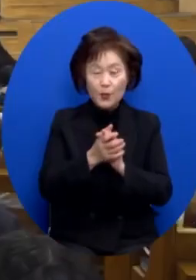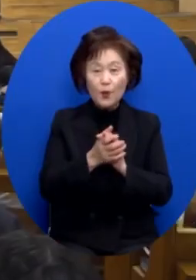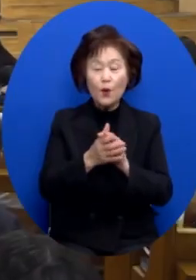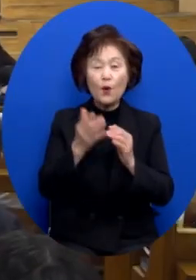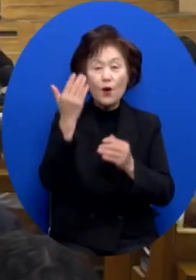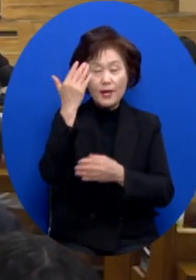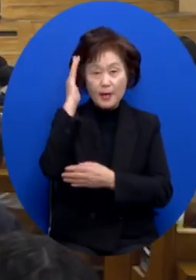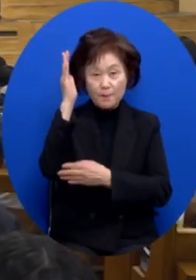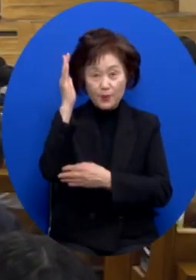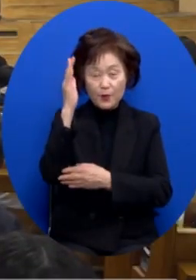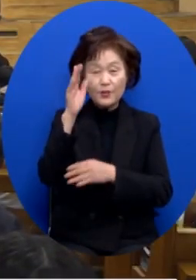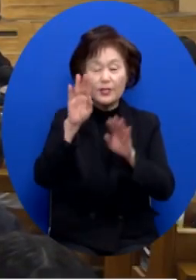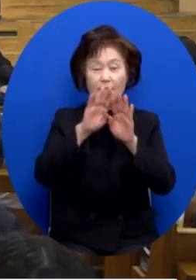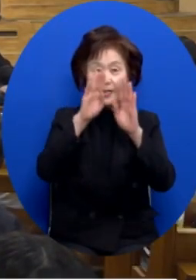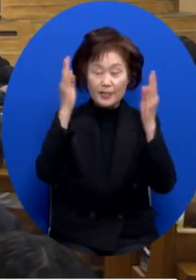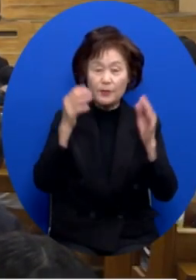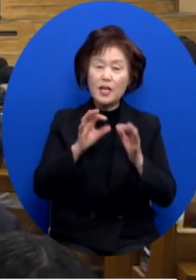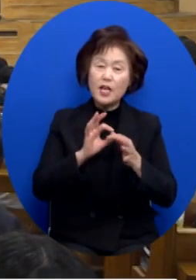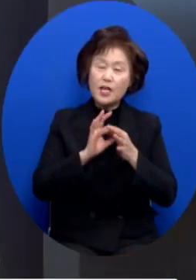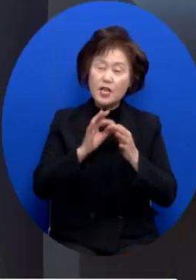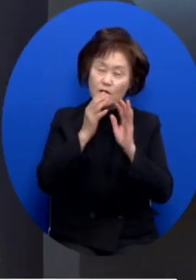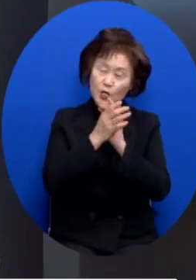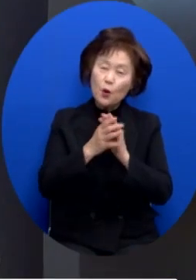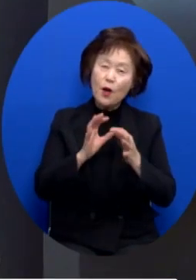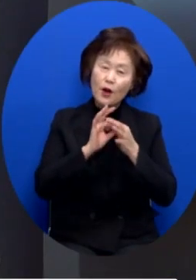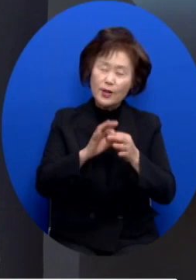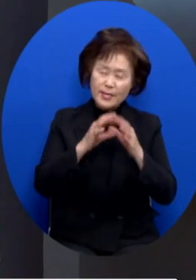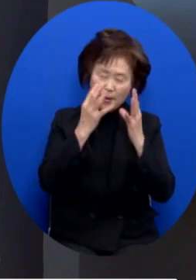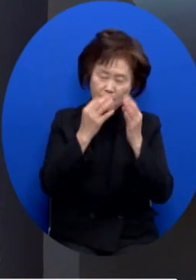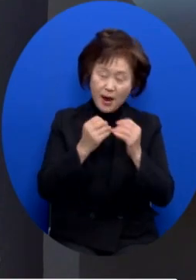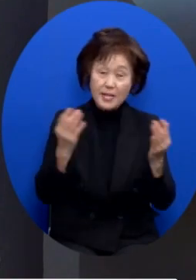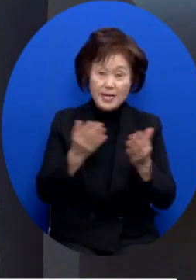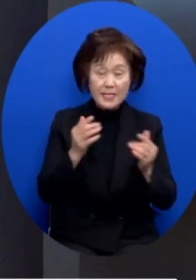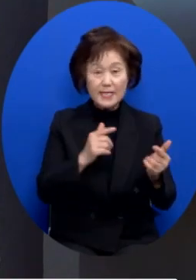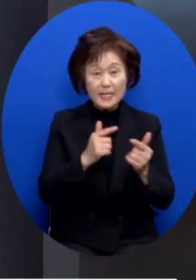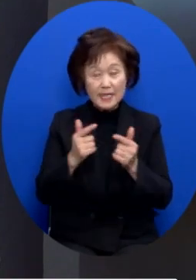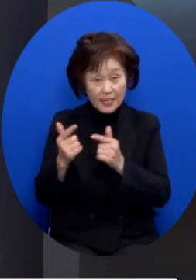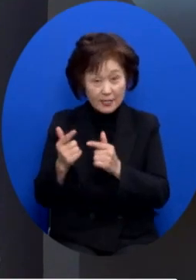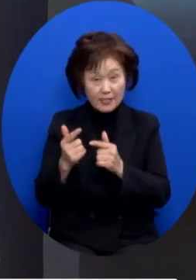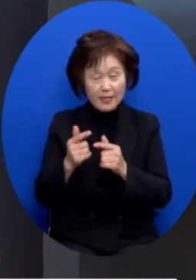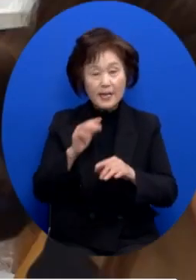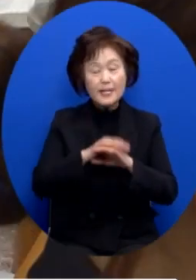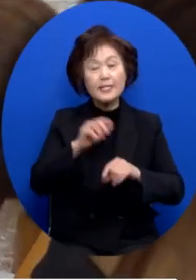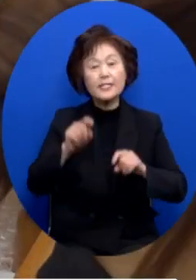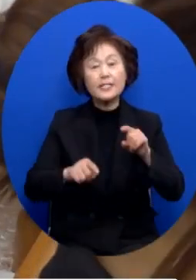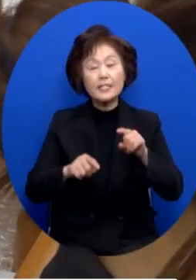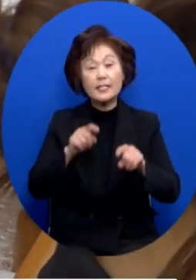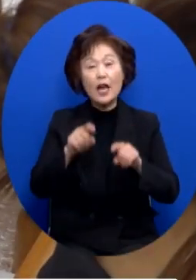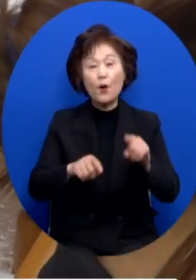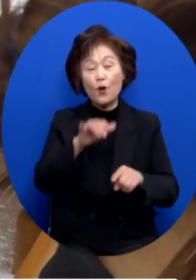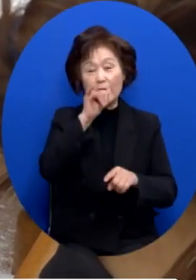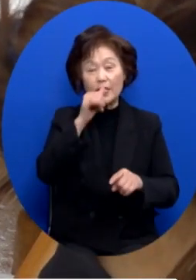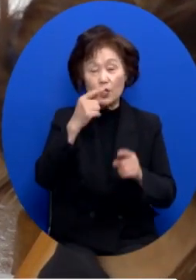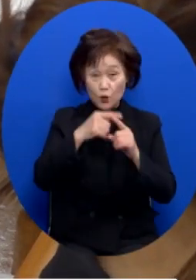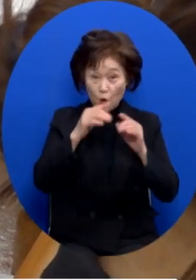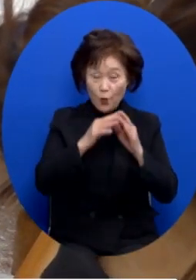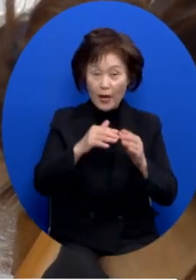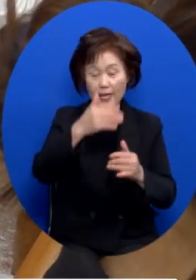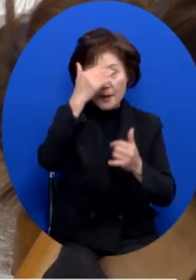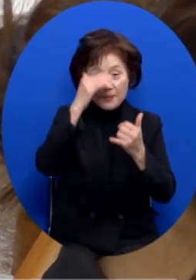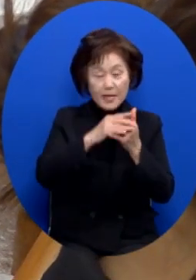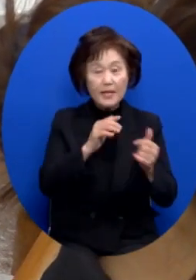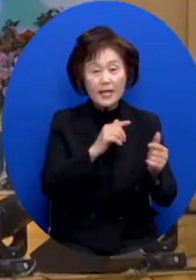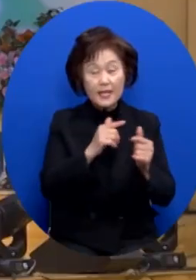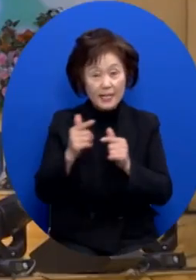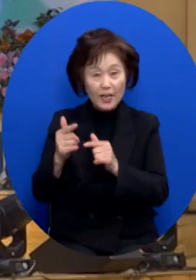기도 학교 등 기도와 관련된 수많은 사역을 강조하며 실천하고 있는 한빛교회가 다음 세대를 향해서도 그 중요성을